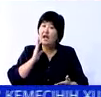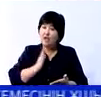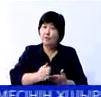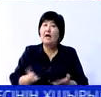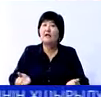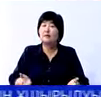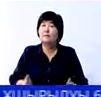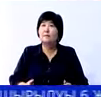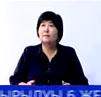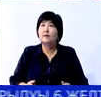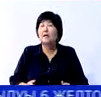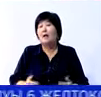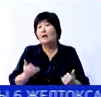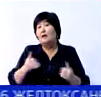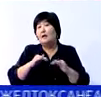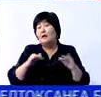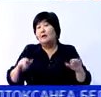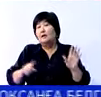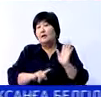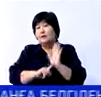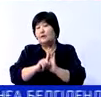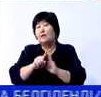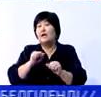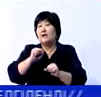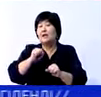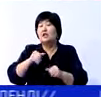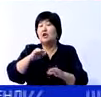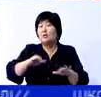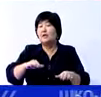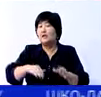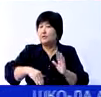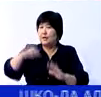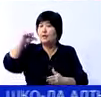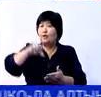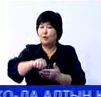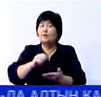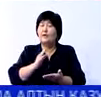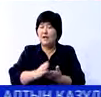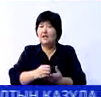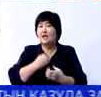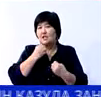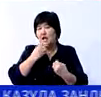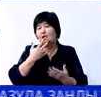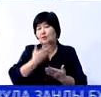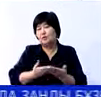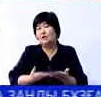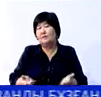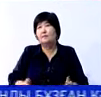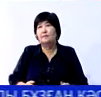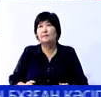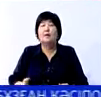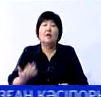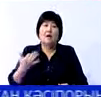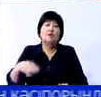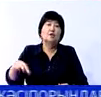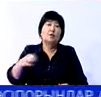атқан. Қазір балдар осы шыққан, осы рингтен шыққан балдар көбісі. Бектен көрініп атыр әйтеу, жасын өрзат көрсетіп. Қызылорда облысымыз